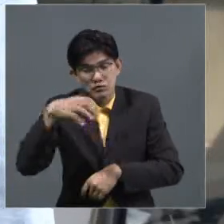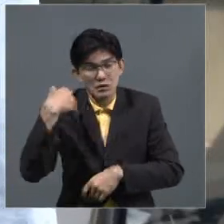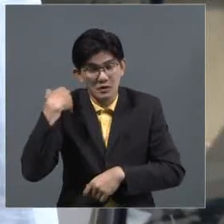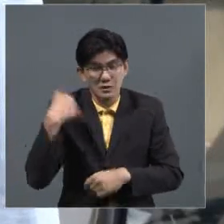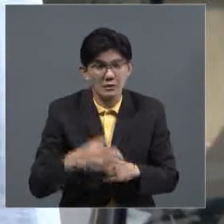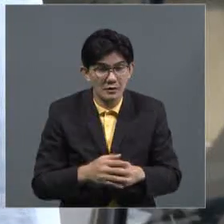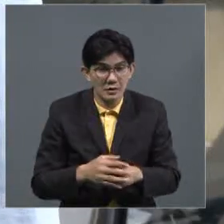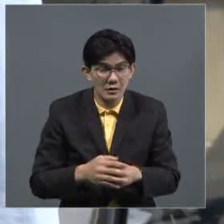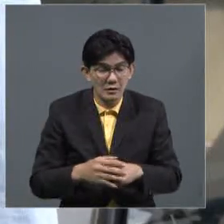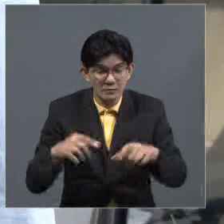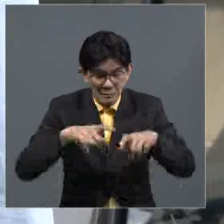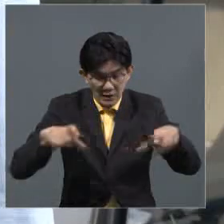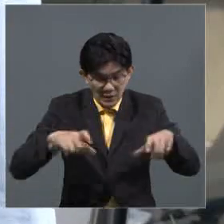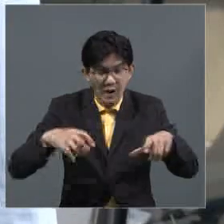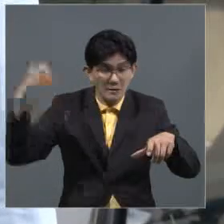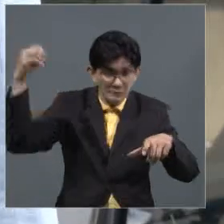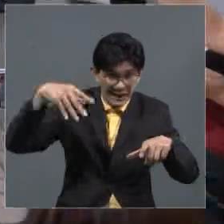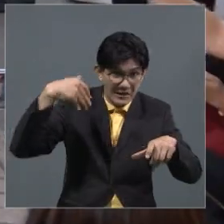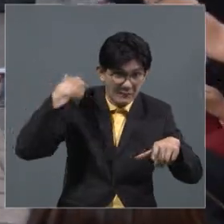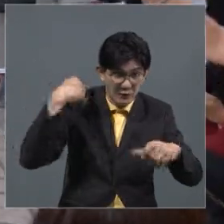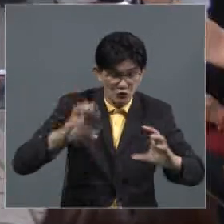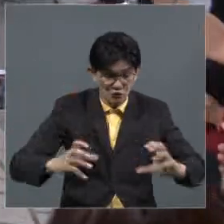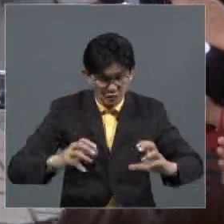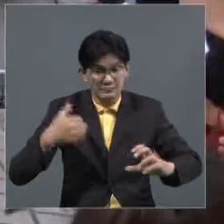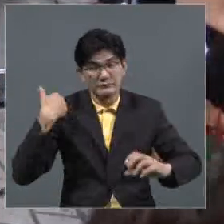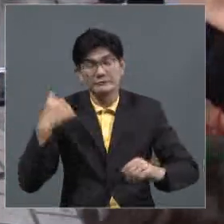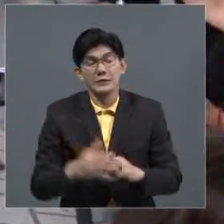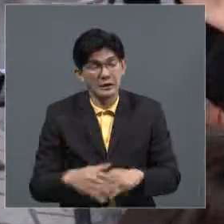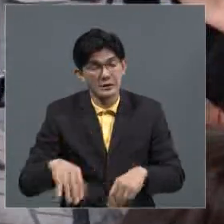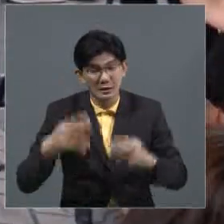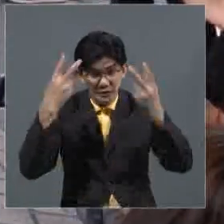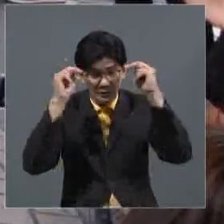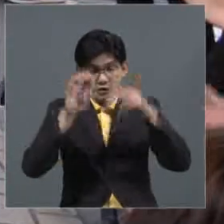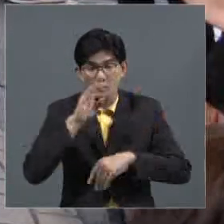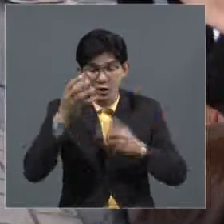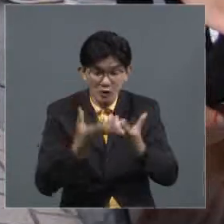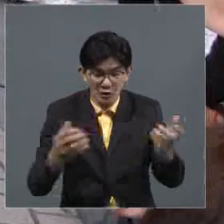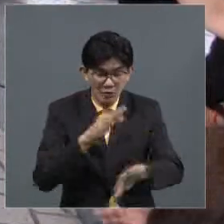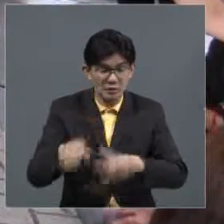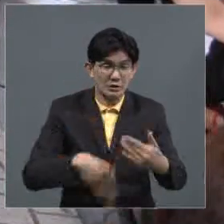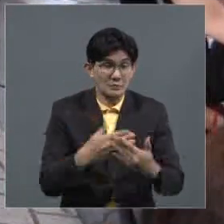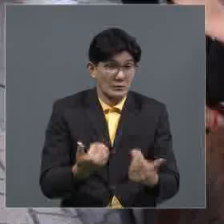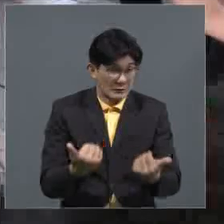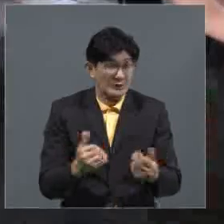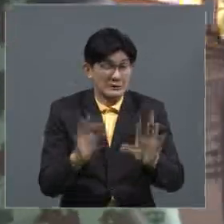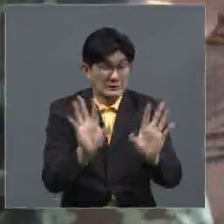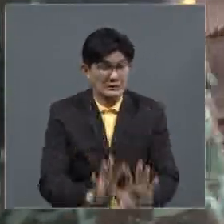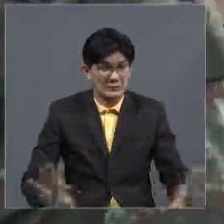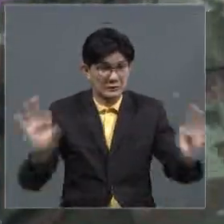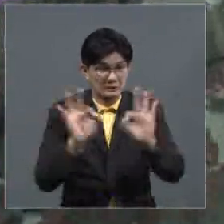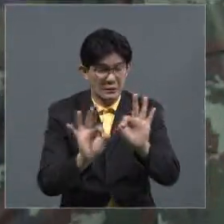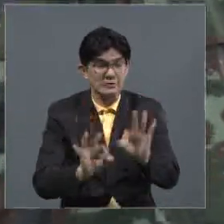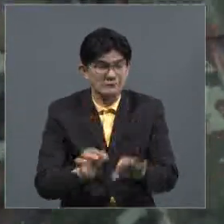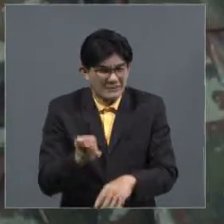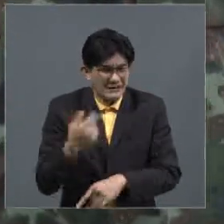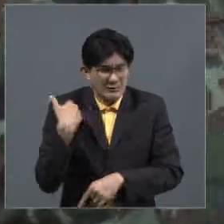แล้วก็รถขับเคลื่อน4ล้อแผงโซล่าเซลล์ด้วยนะคะโดยนายกรัฐมนตรีค่ะบอกว่าอุปกรณ์ต่างๆเหล่านี้เนี่ยเป็นเรื่องสำคัญจึงได้เ